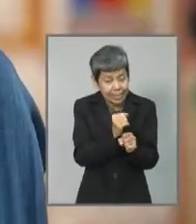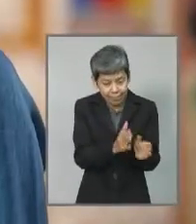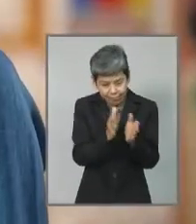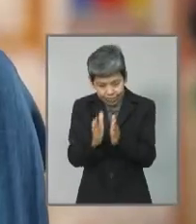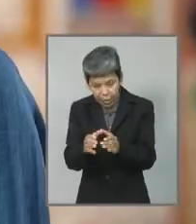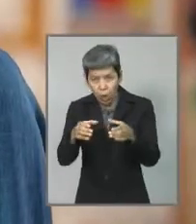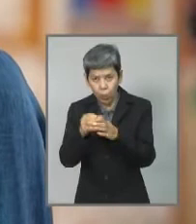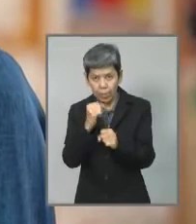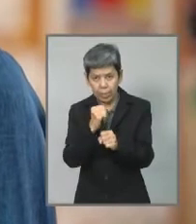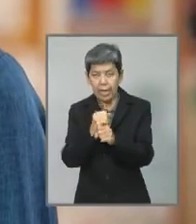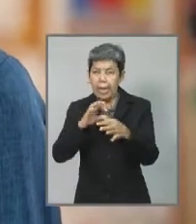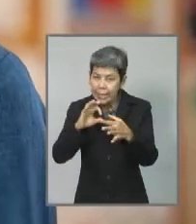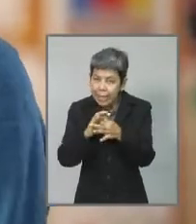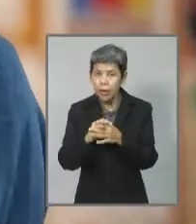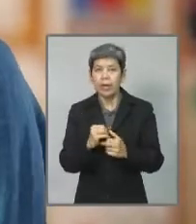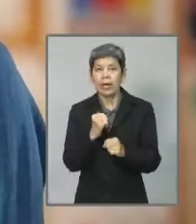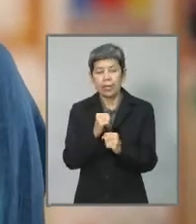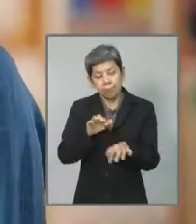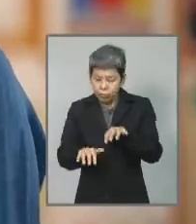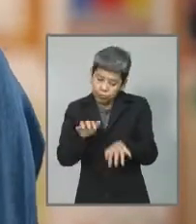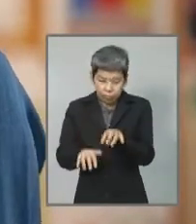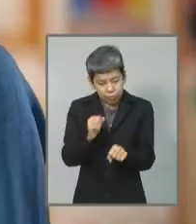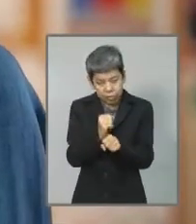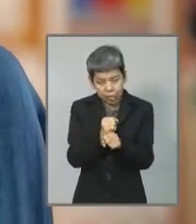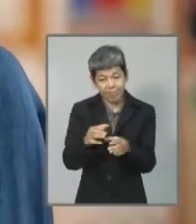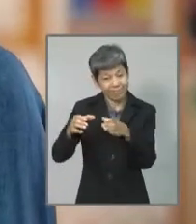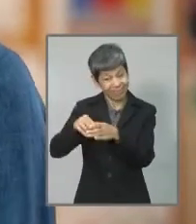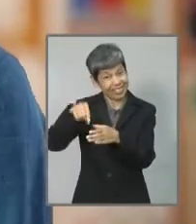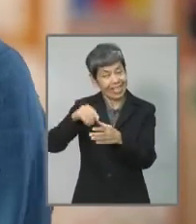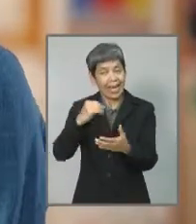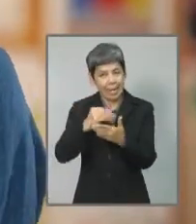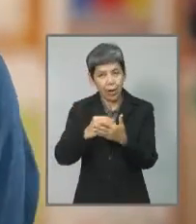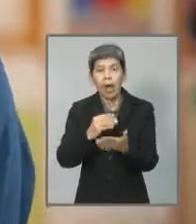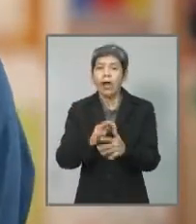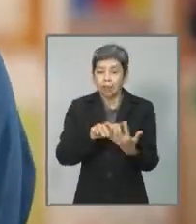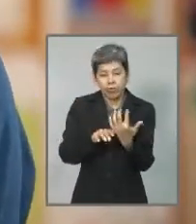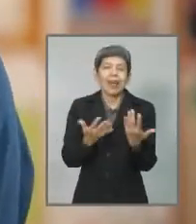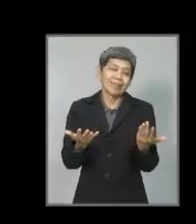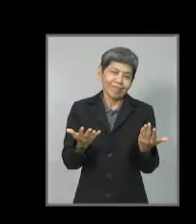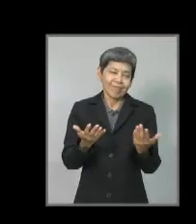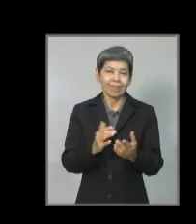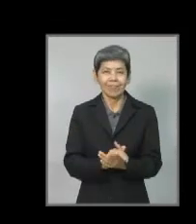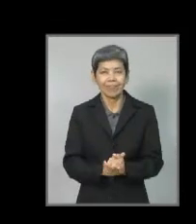ที่เน้นไปทางทักษะด้านของการทำงานในสำนักงานกลุ่มที่เน้นการเรียนด้านคอมพิวเตอร์เป็นต้นค่ะ